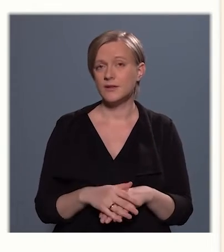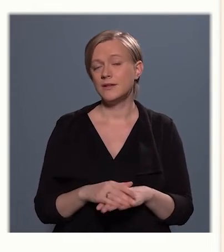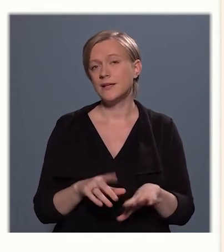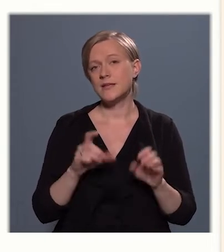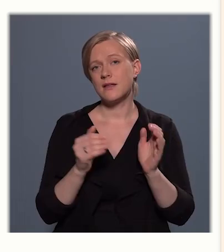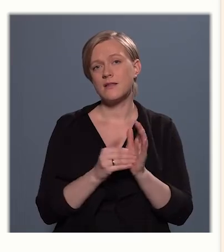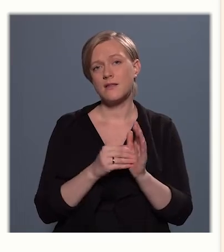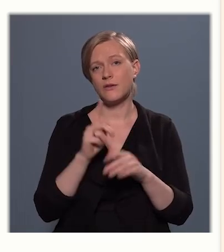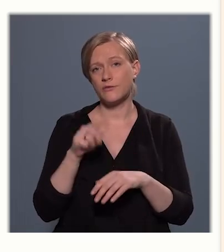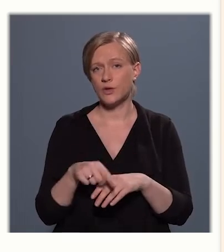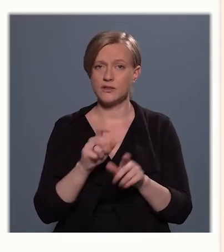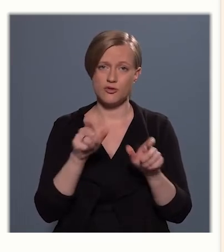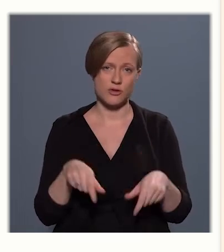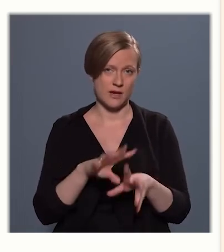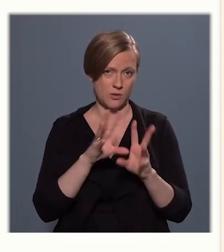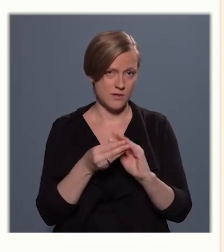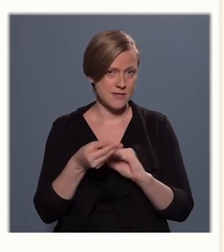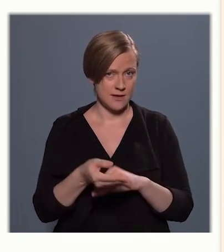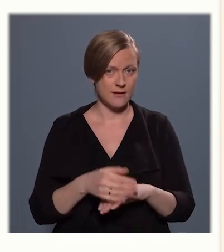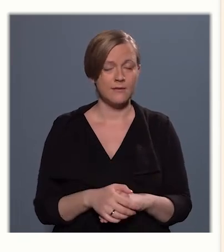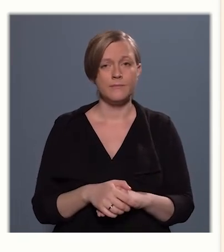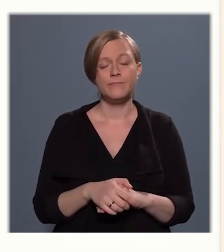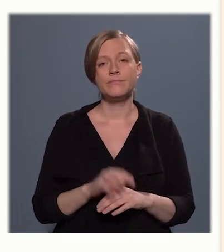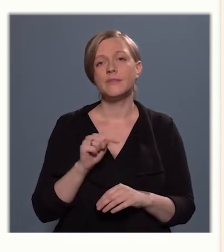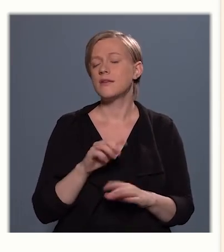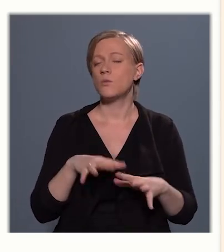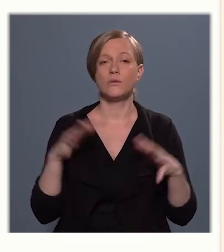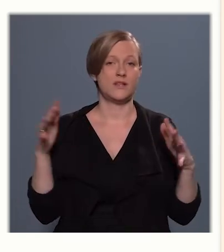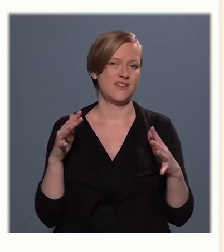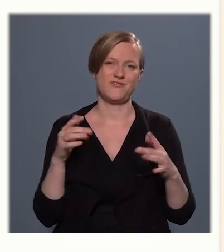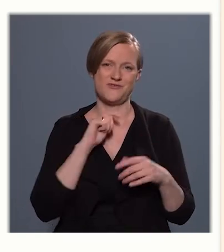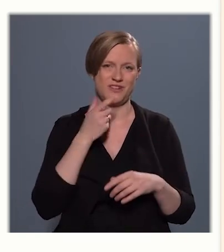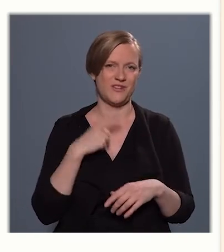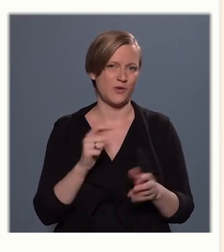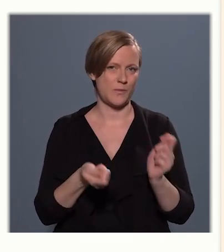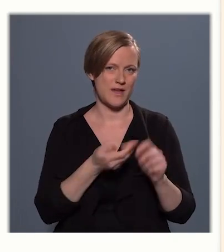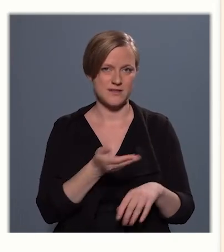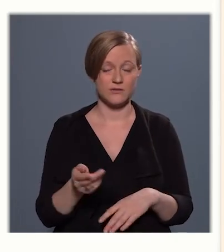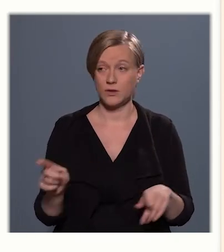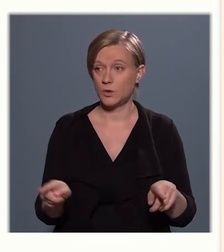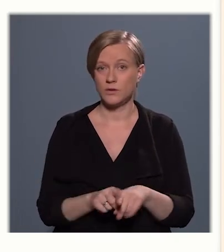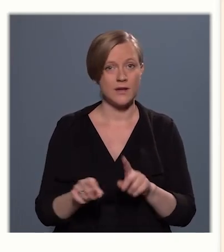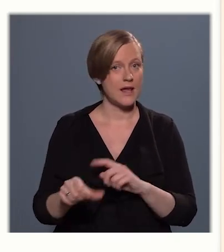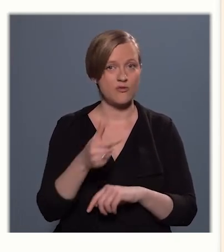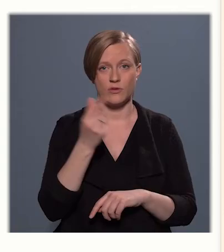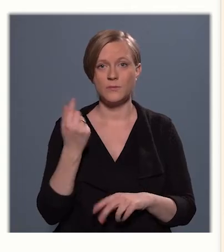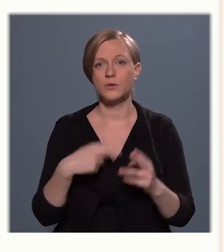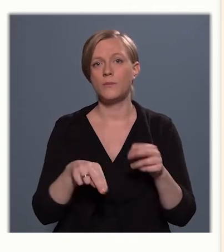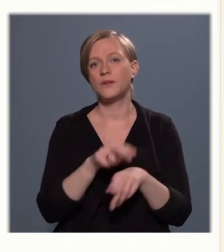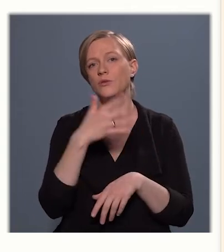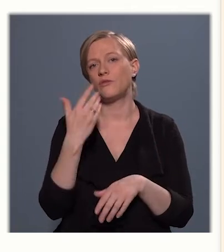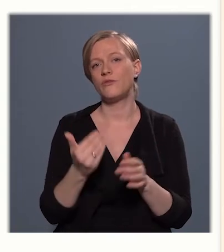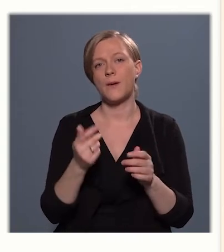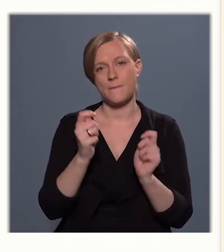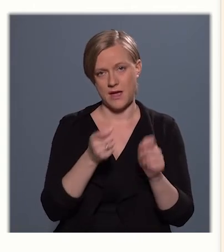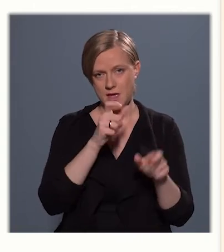forintos keretösszeggel. Egyébként óriási sikere volt a pályázatnak. Rögtön az első napon több mint 50 pályázó